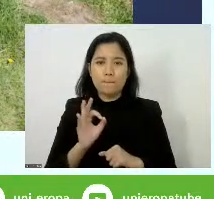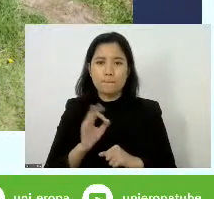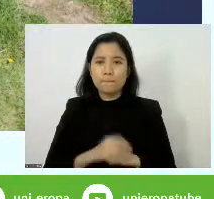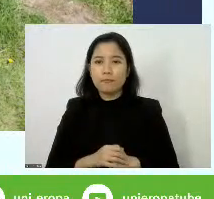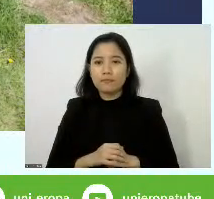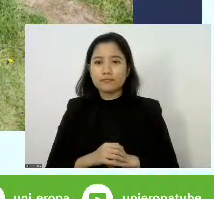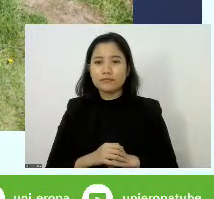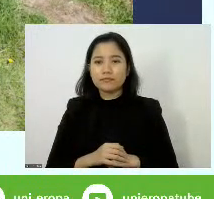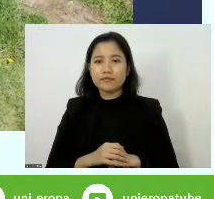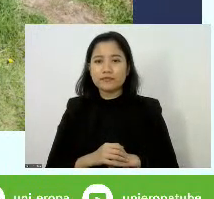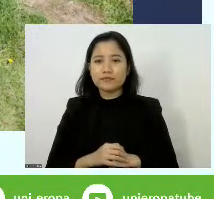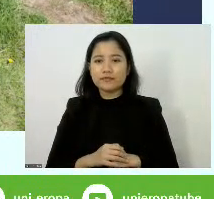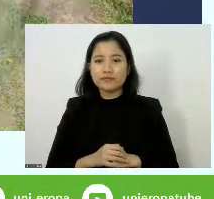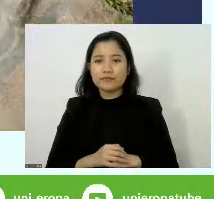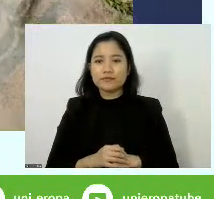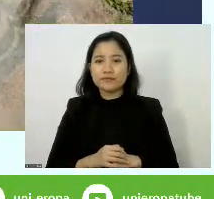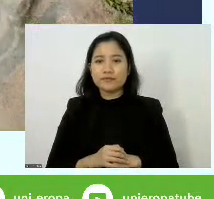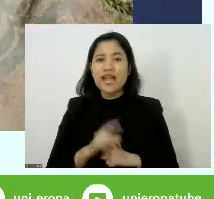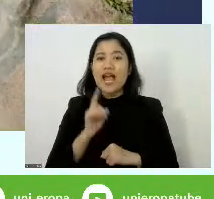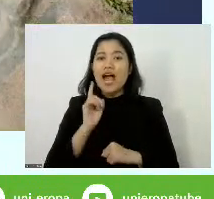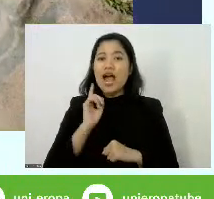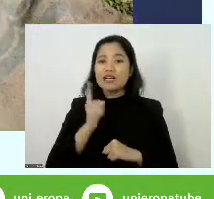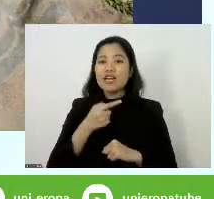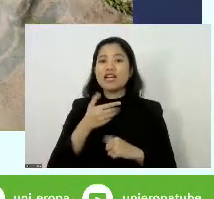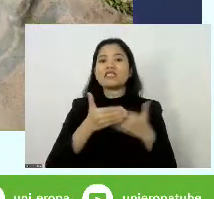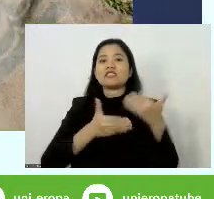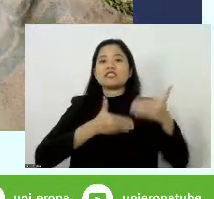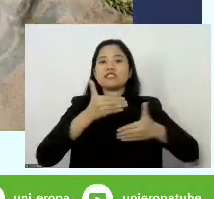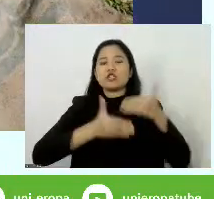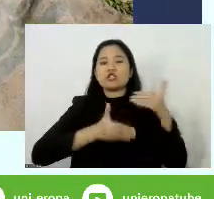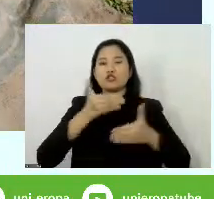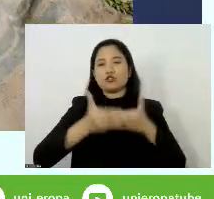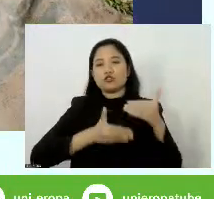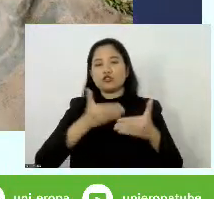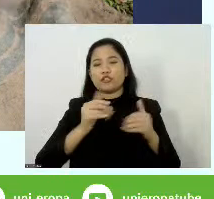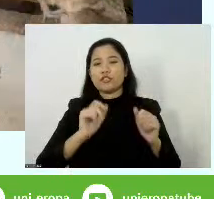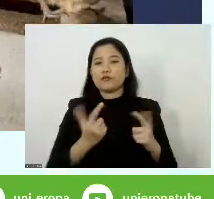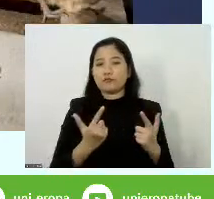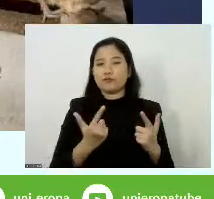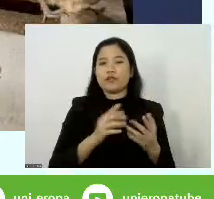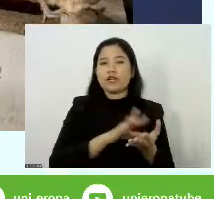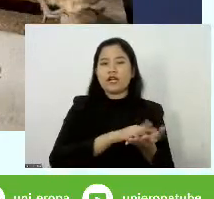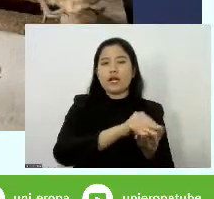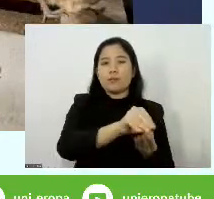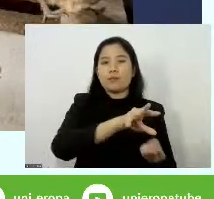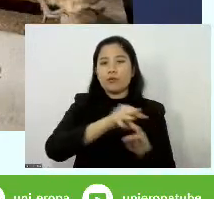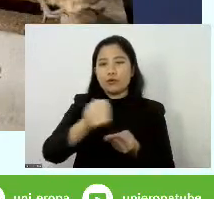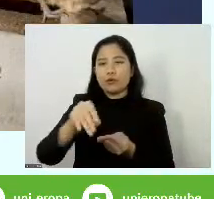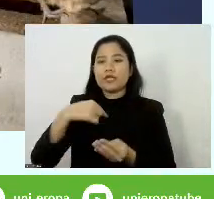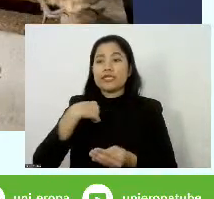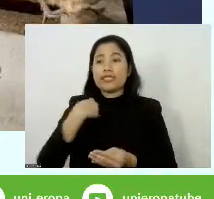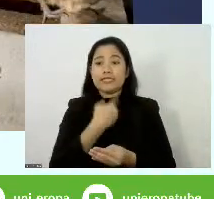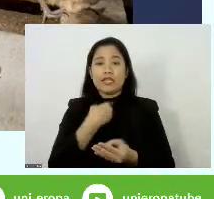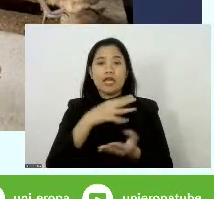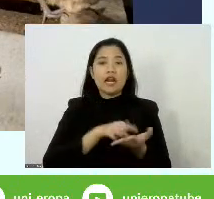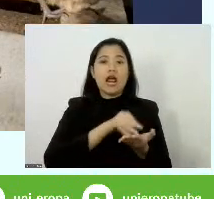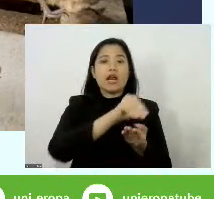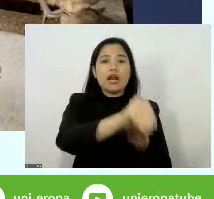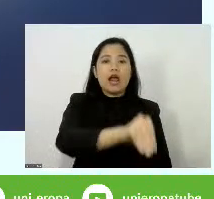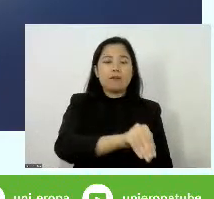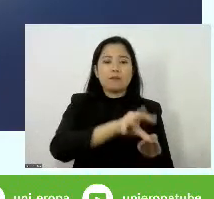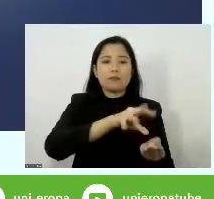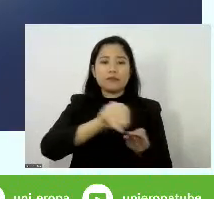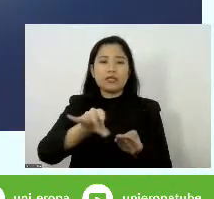hidup aneh di kebun gitu di kebun butuhkan kalau kalian itu berkebun karena tapi kalau kematian